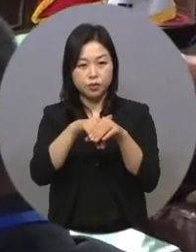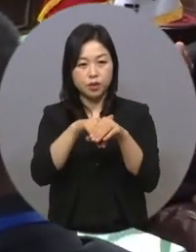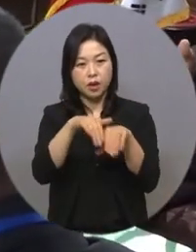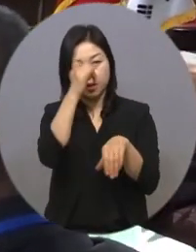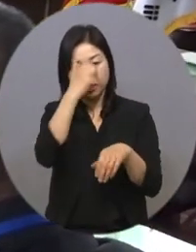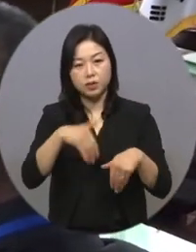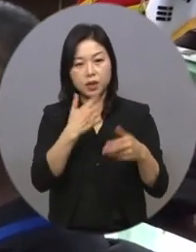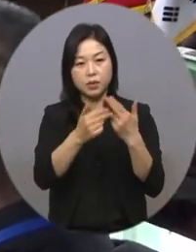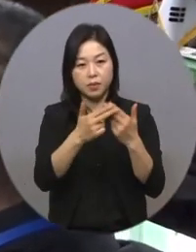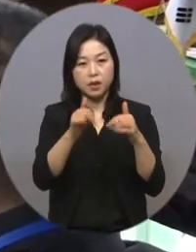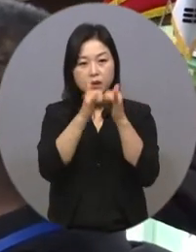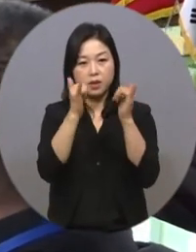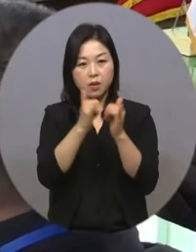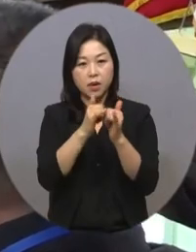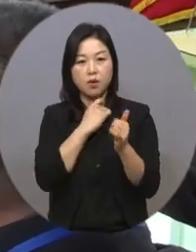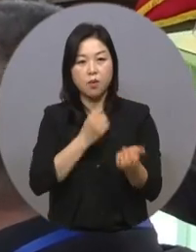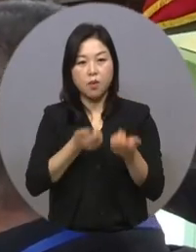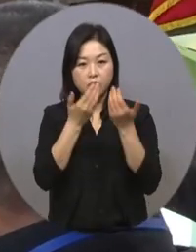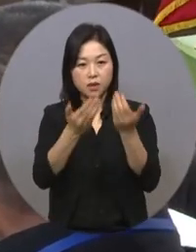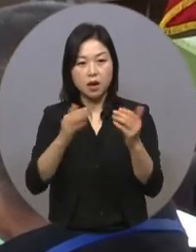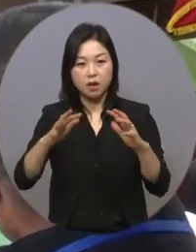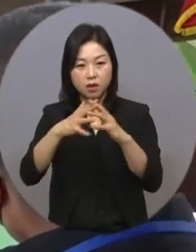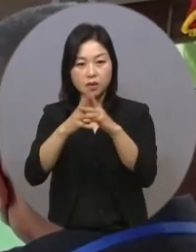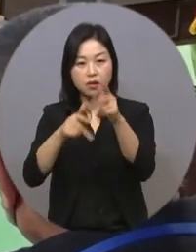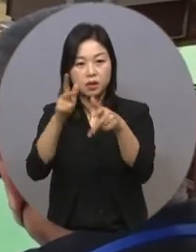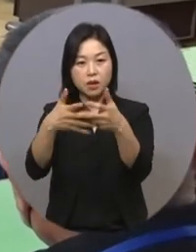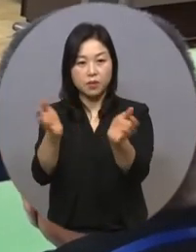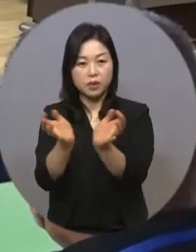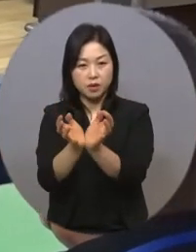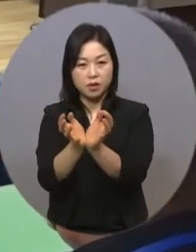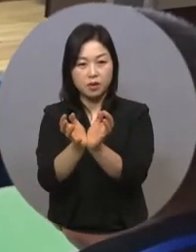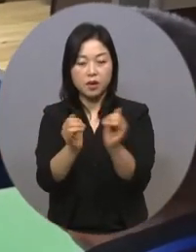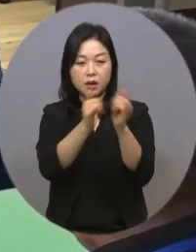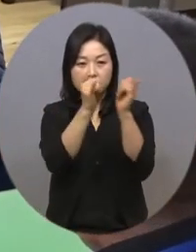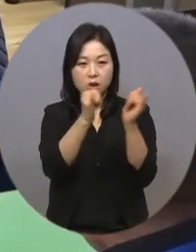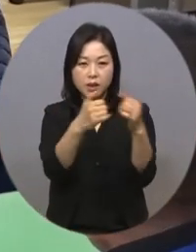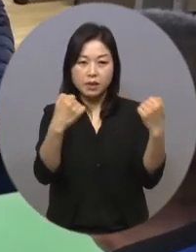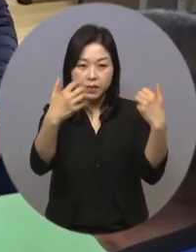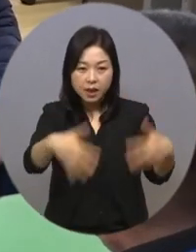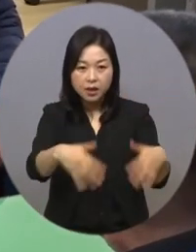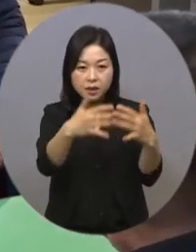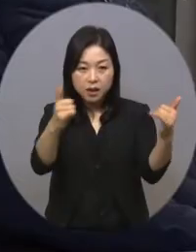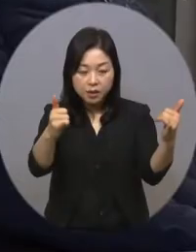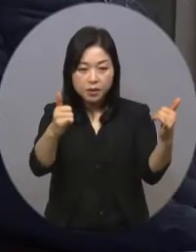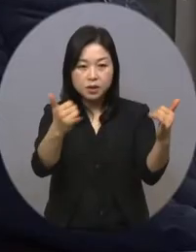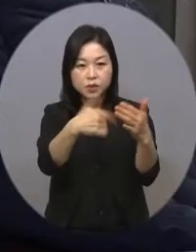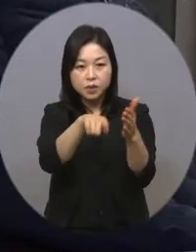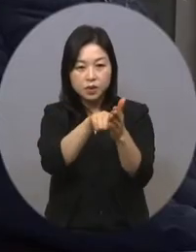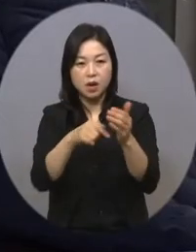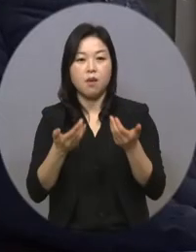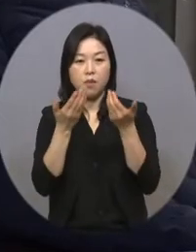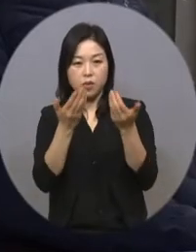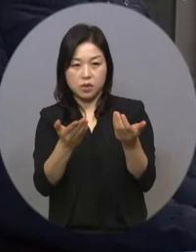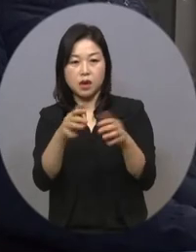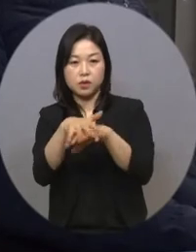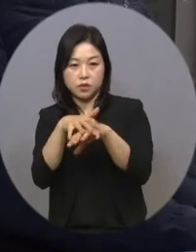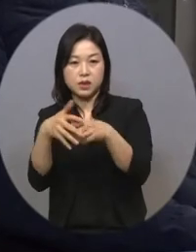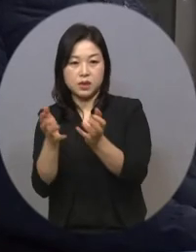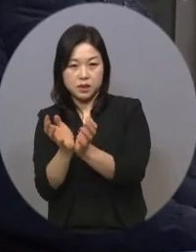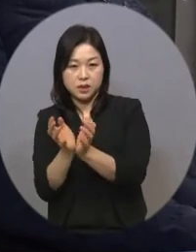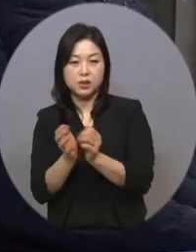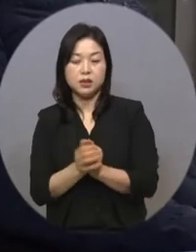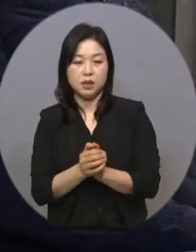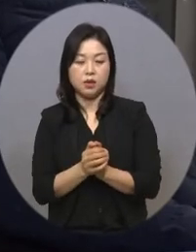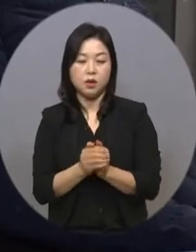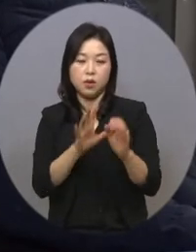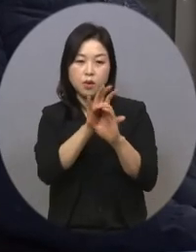한국장애인문화충남협회 사회자원봉사 및 건설사업단원은 사회 취약계층을 위한 봉사조직단체로, 코로나19로 인해 더욱